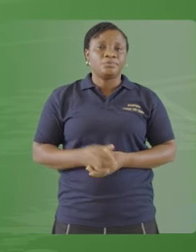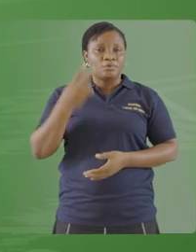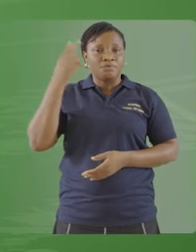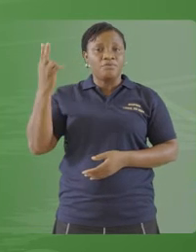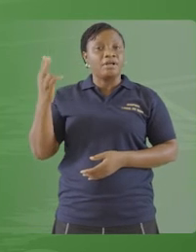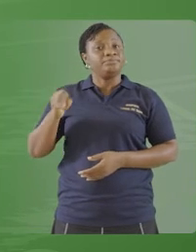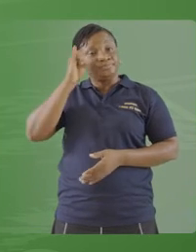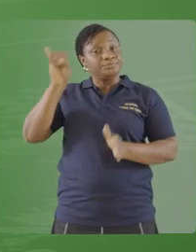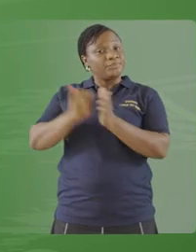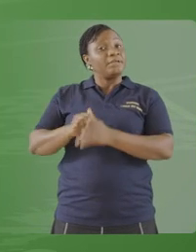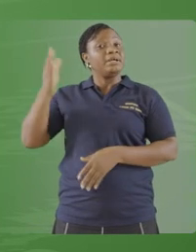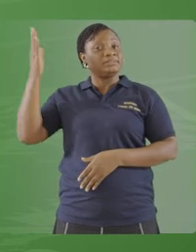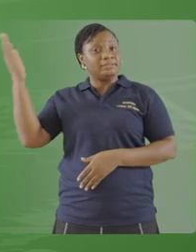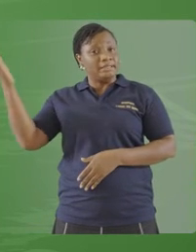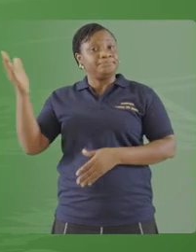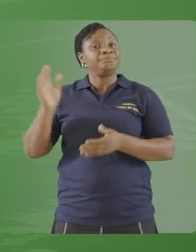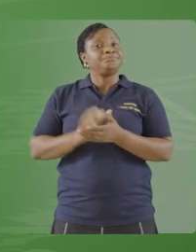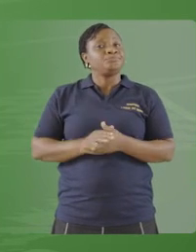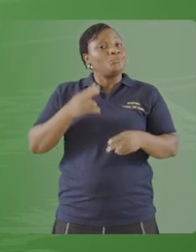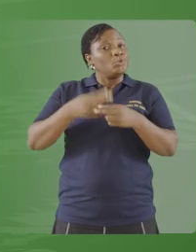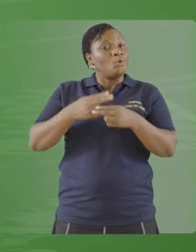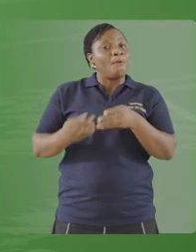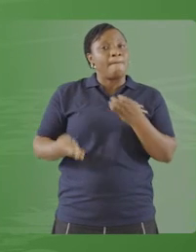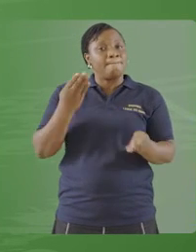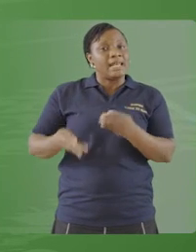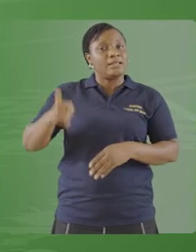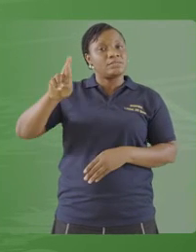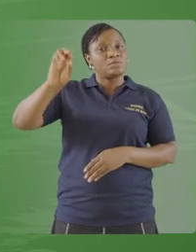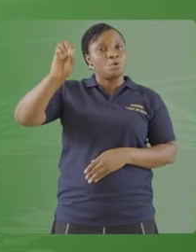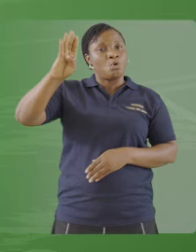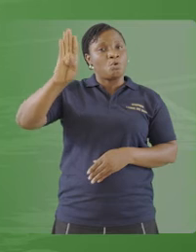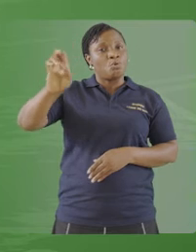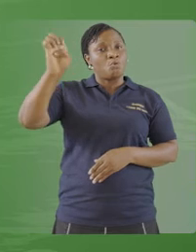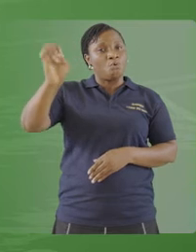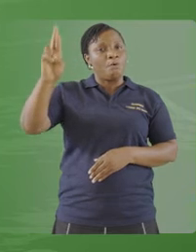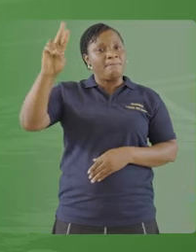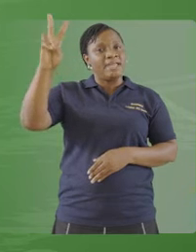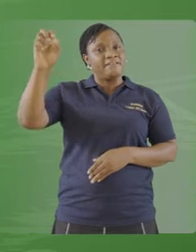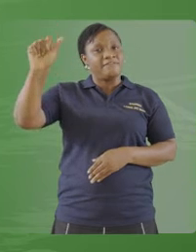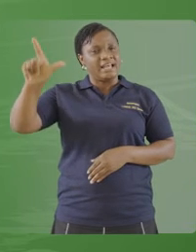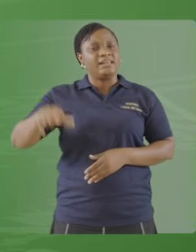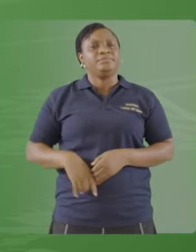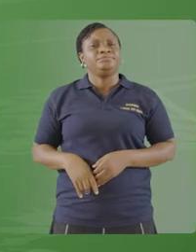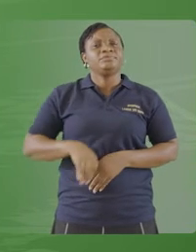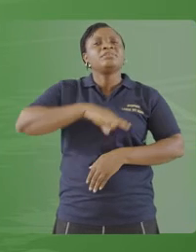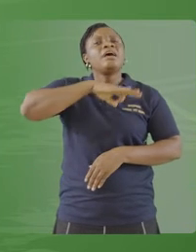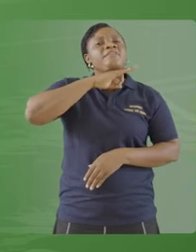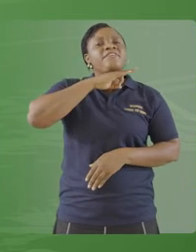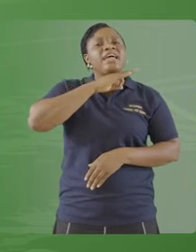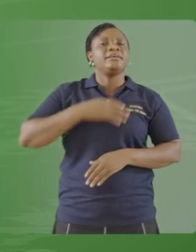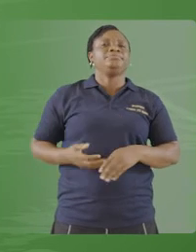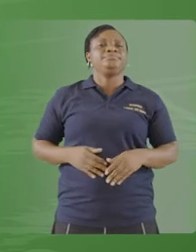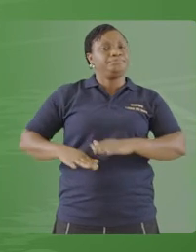Tout à fait en bas se trouve le socle. À quoi sert-il? Le socle, c'est